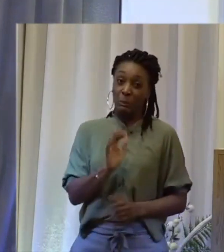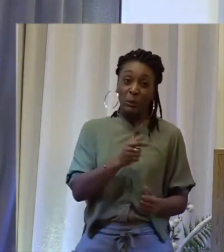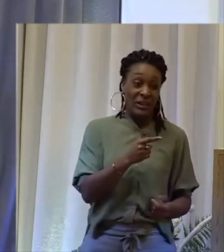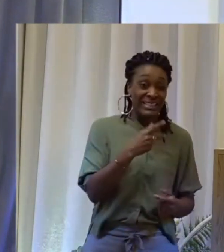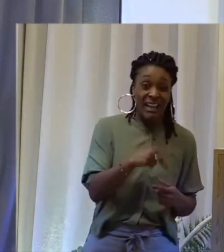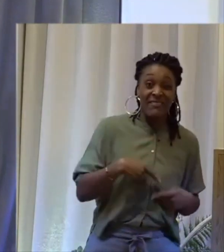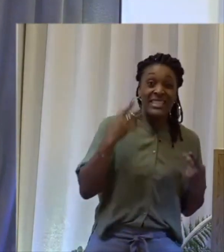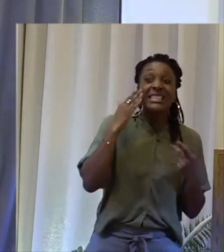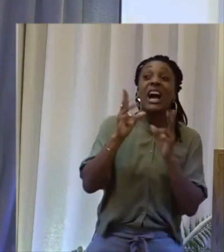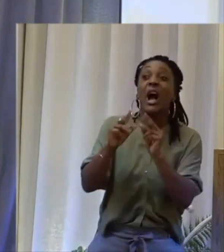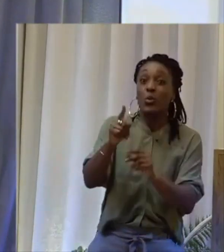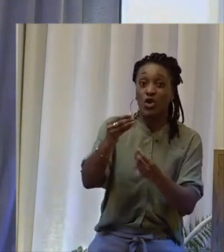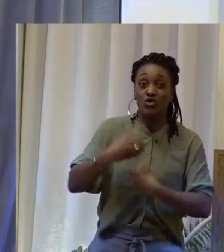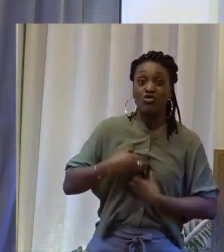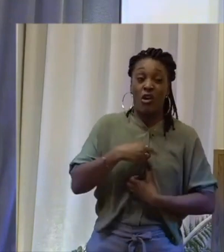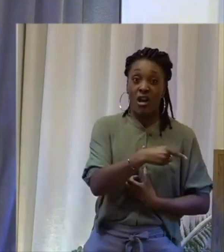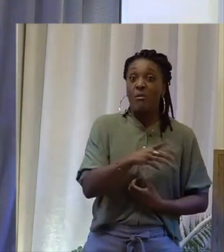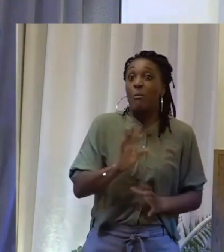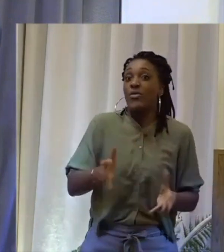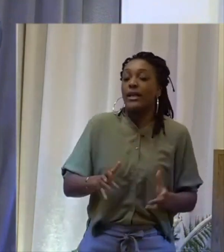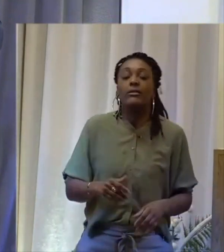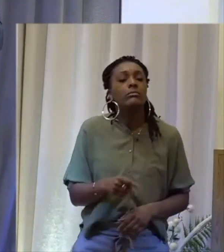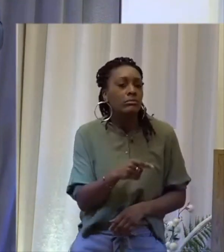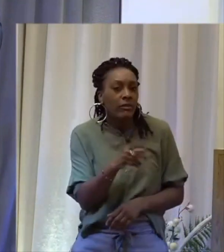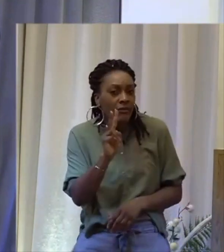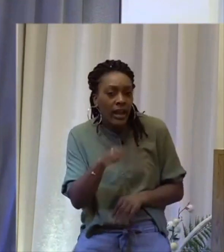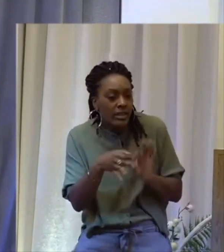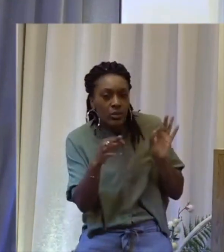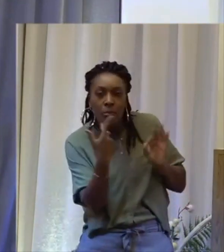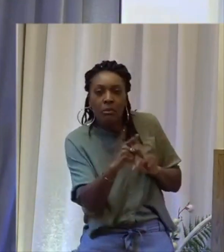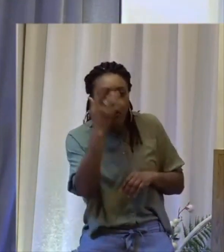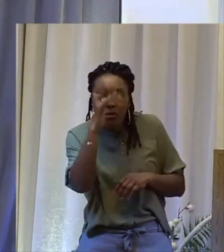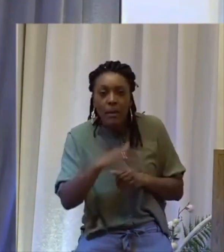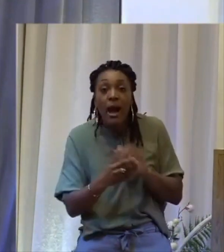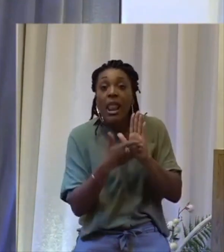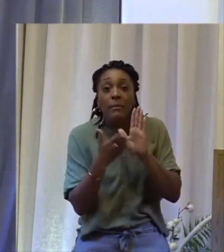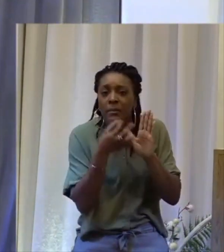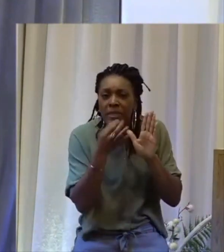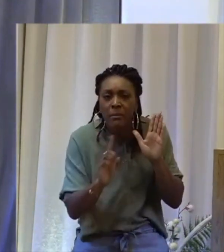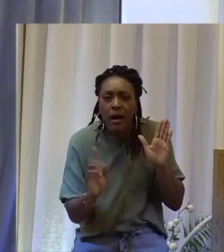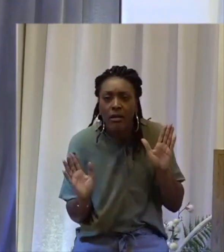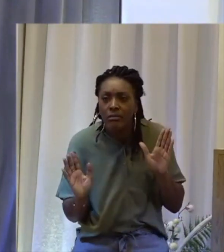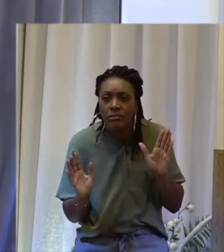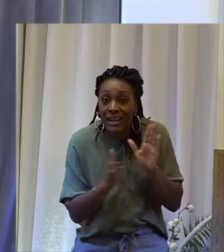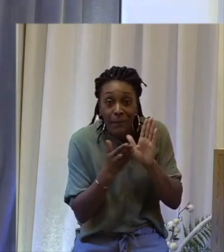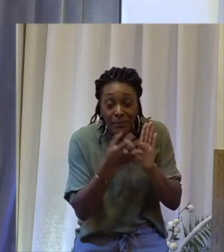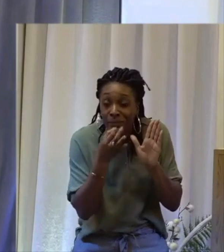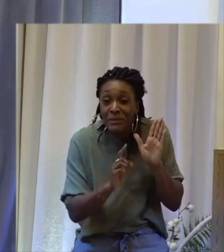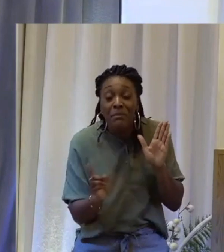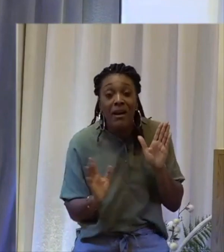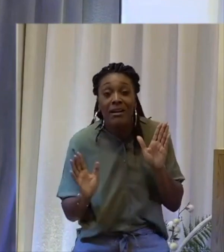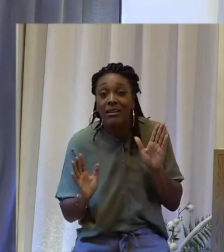choquer. Cette femme-là, on ne connaît pas son histoire, parce que la Bible ne nous le relate pas. Cette